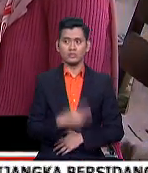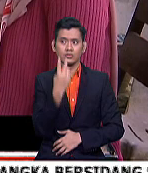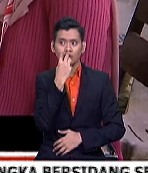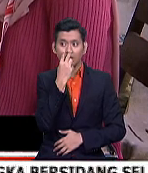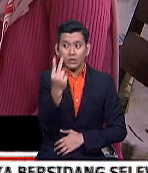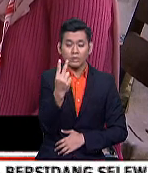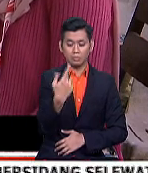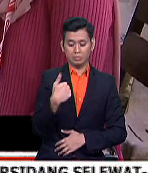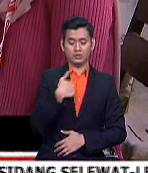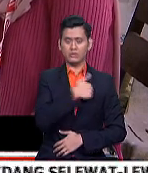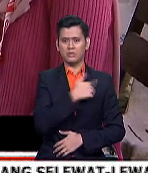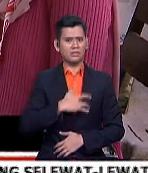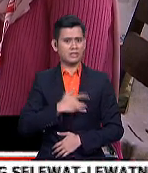ni.